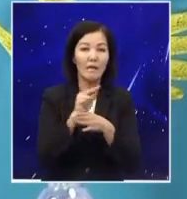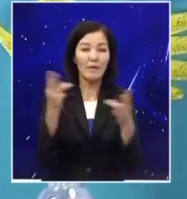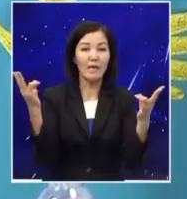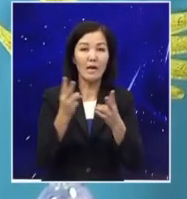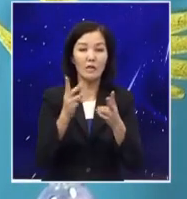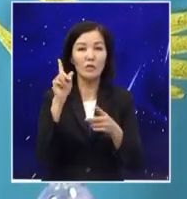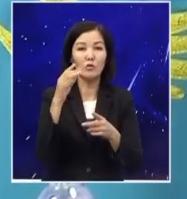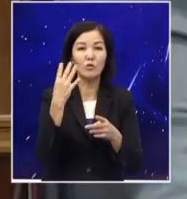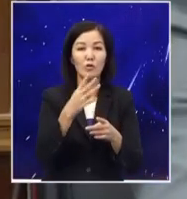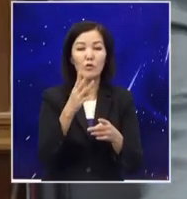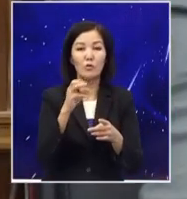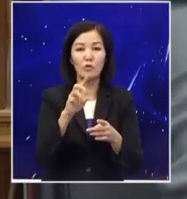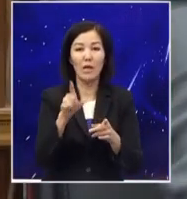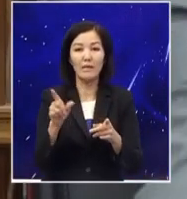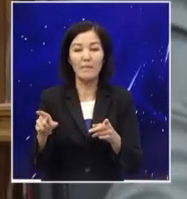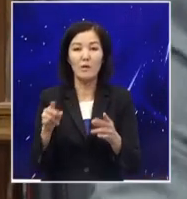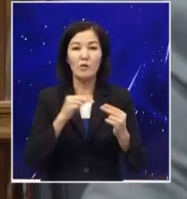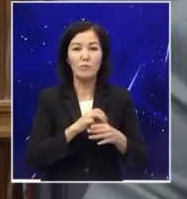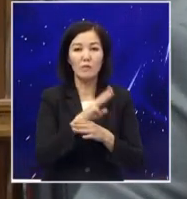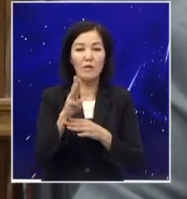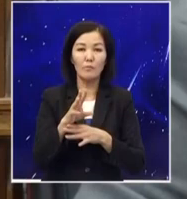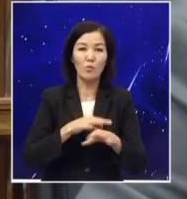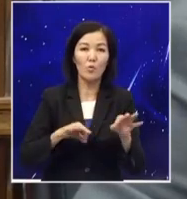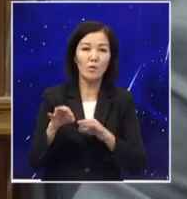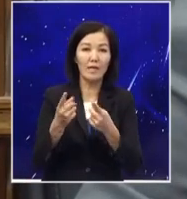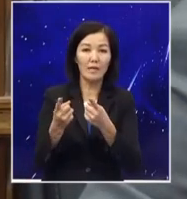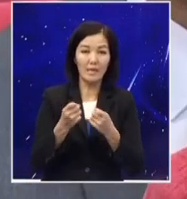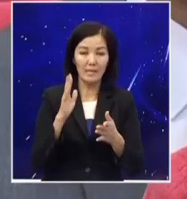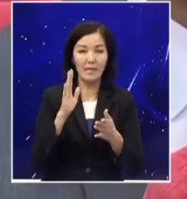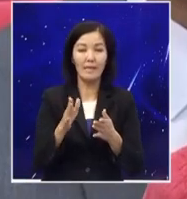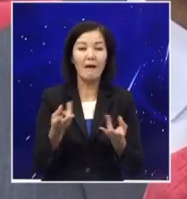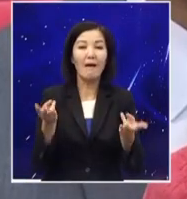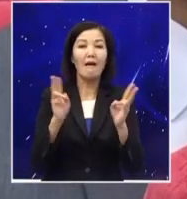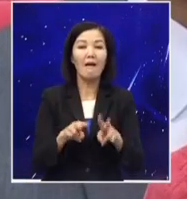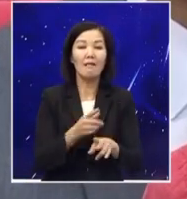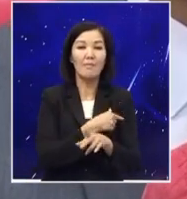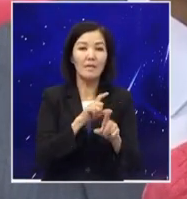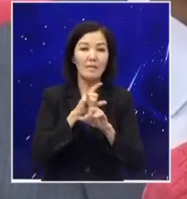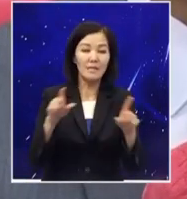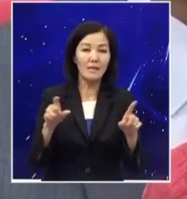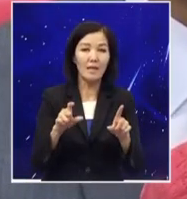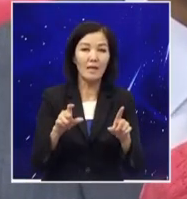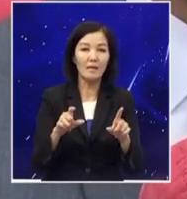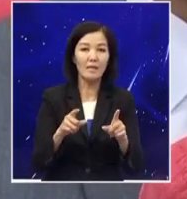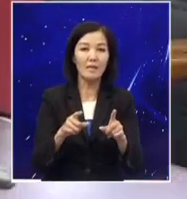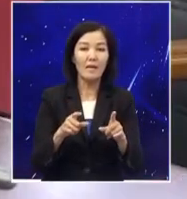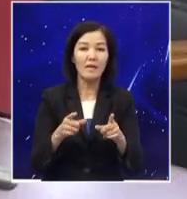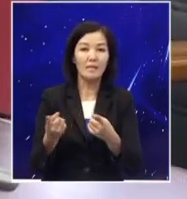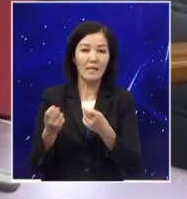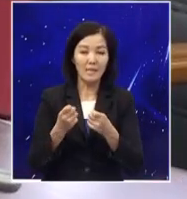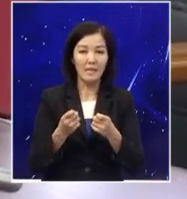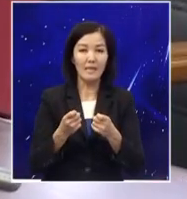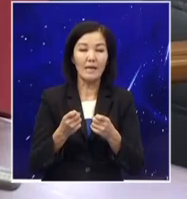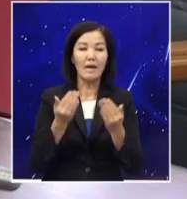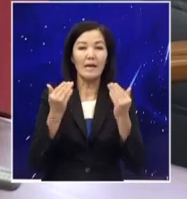қажетті 143 маман жұмыспен қамту орталықтары арқылы тартылады. Қалғаны медициналық ұйымдардан жұмылдырылмақ. Кадр